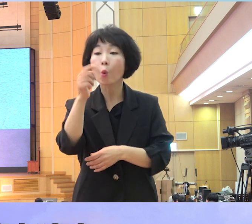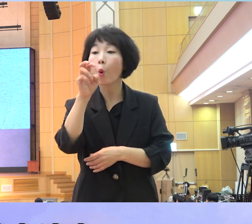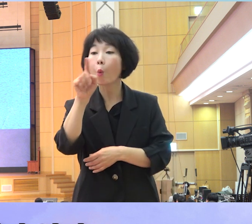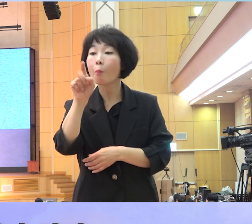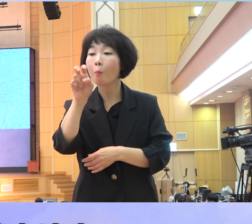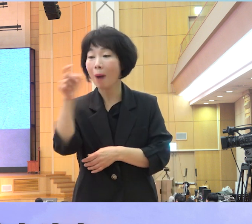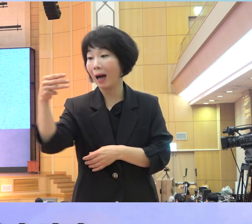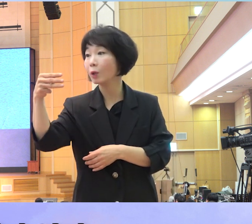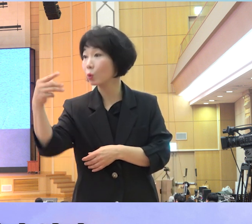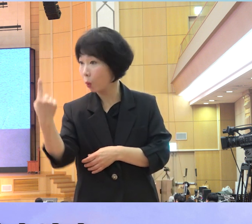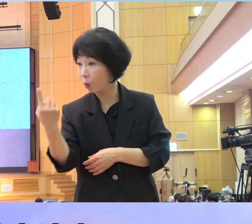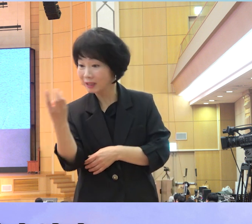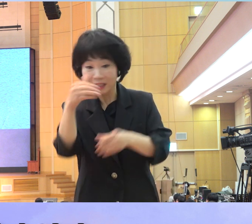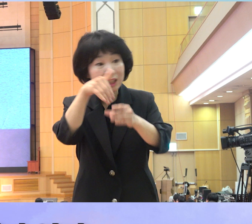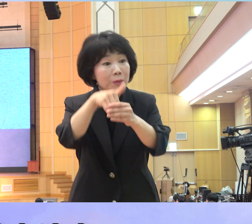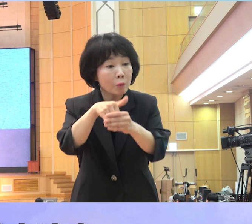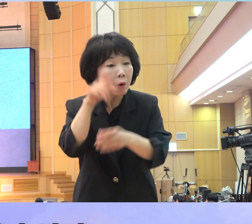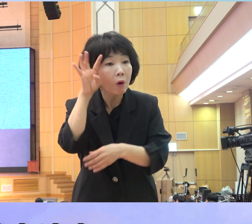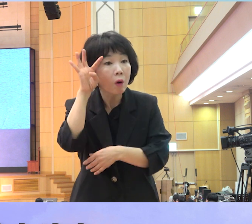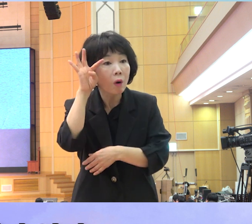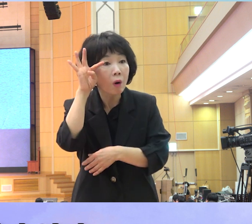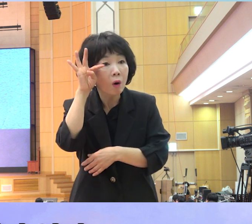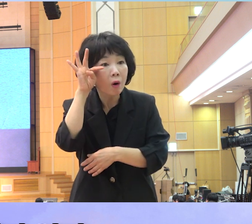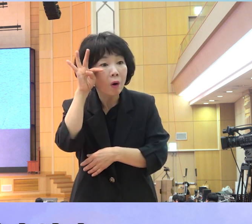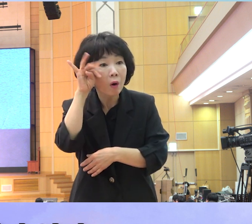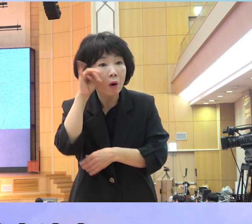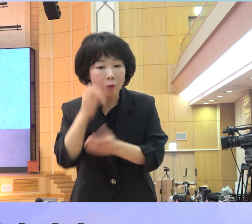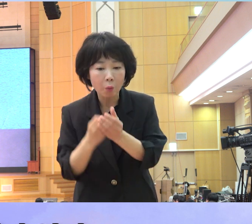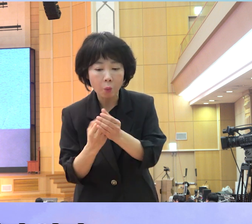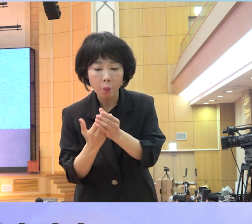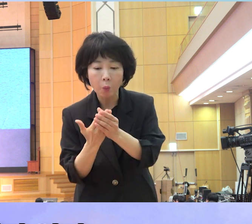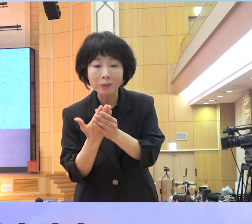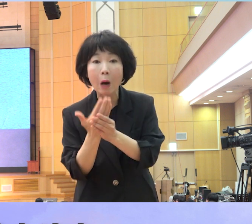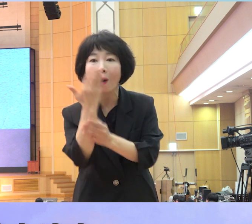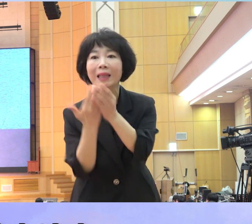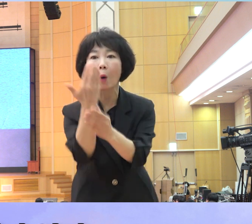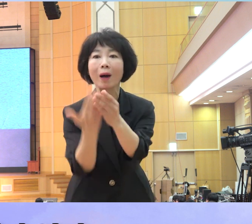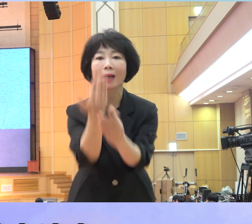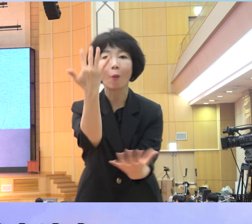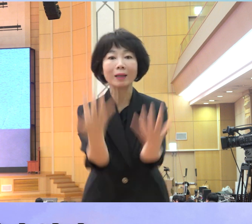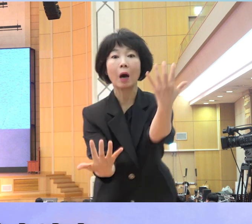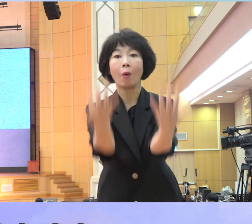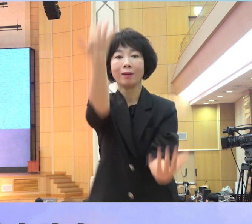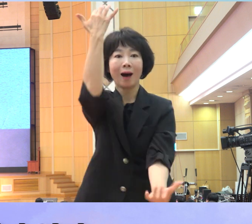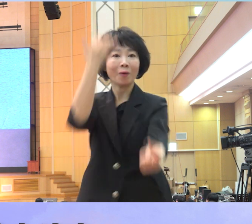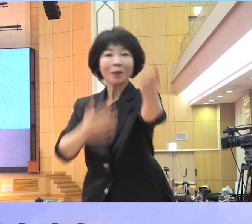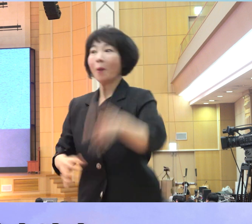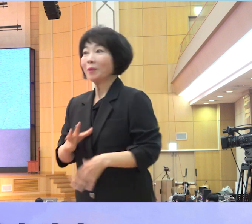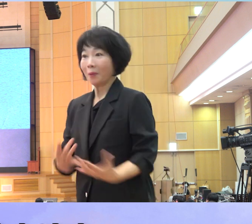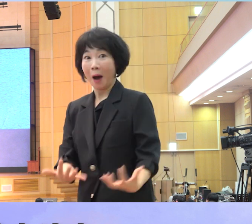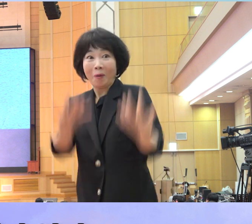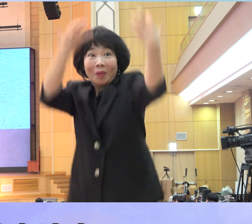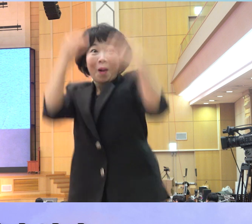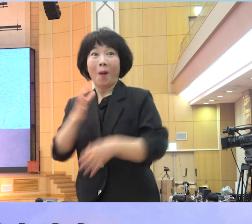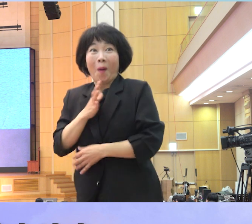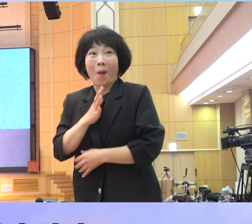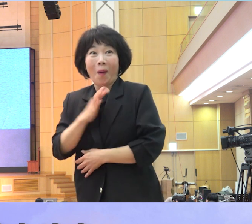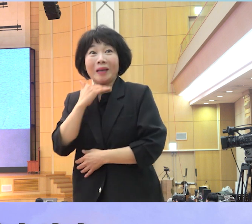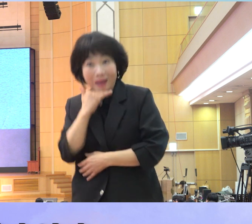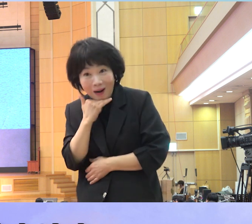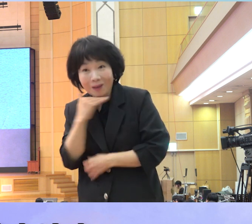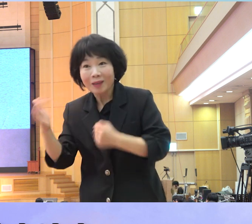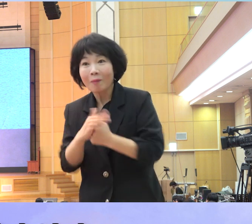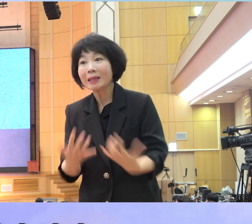근데 그렇게 자료를 우리가 모르는 상태에서는 펴야 피는 거 아닙니까?